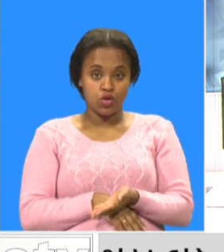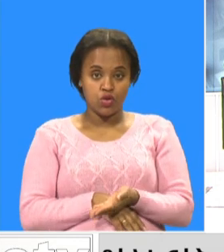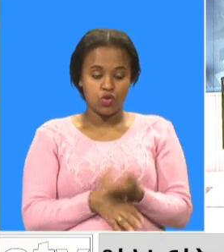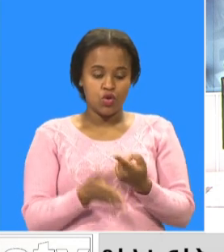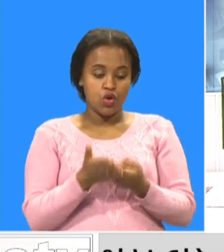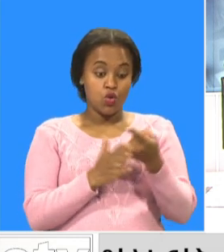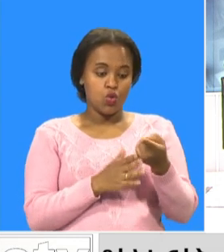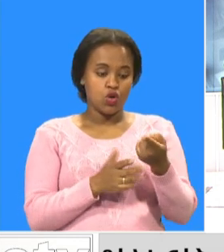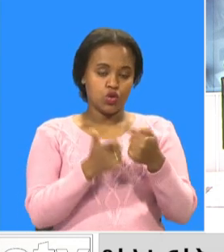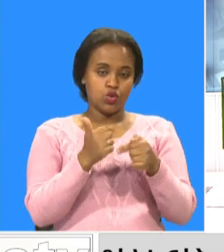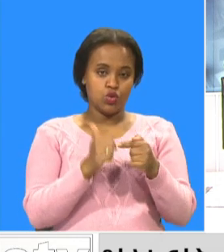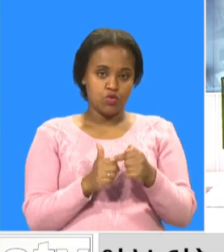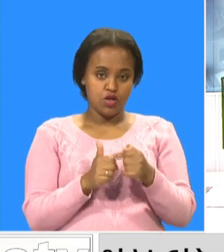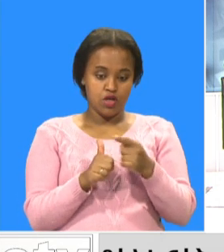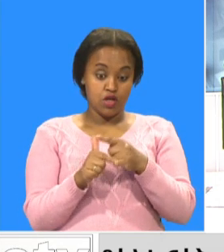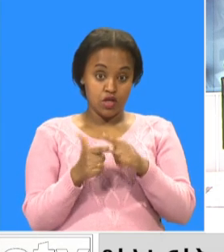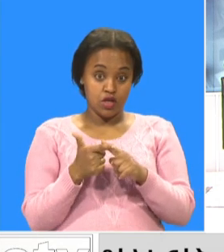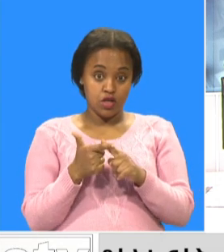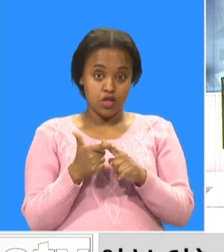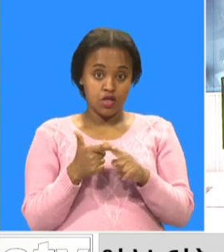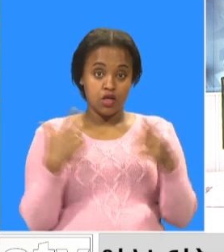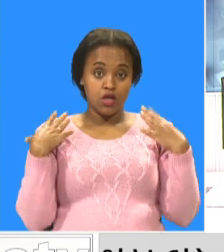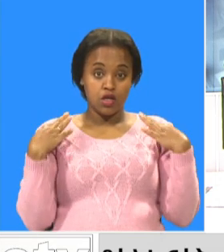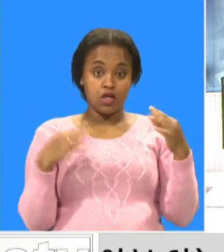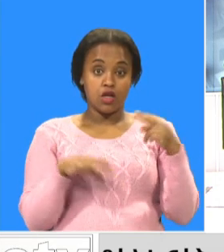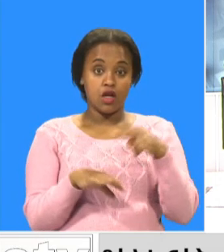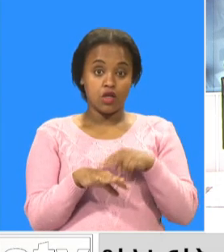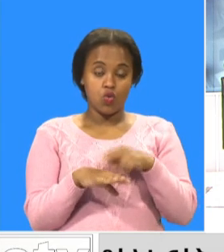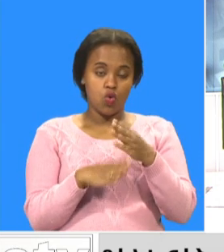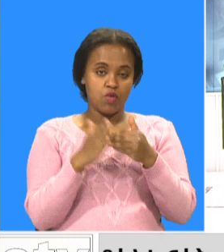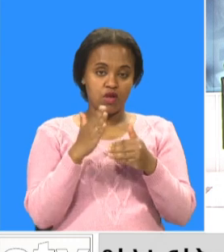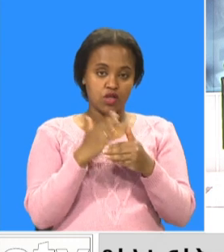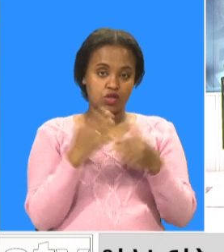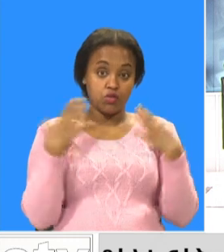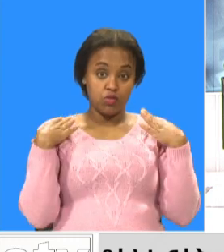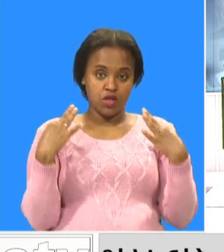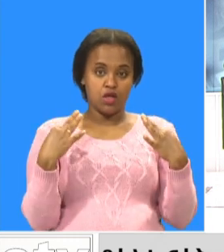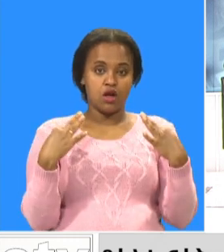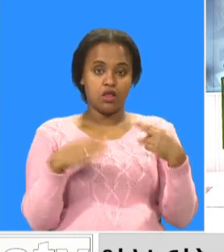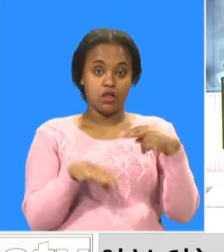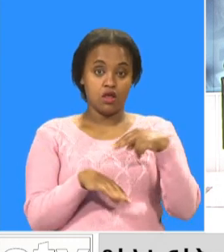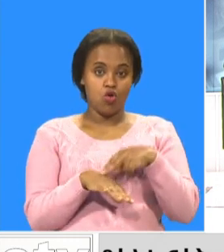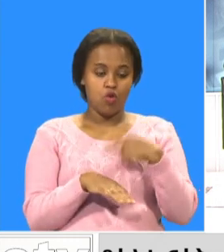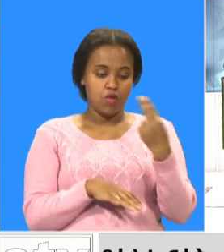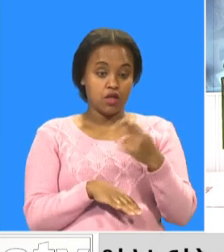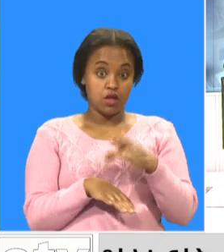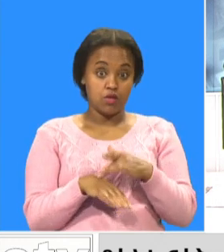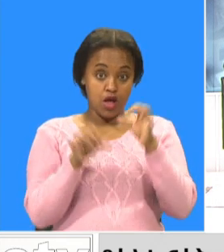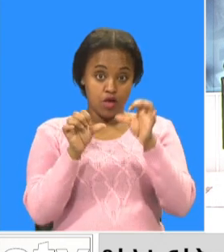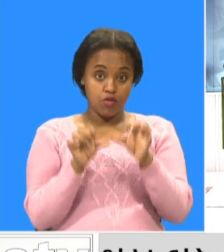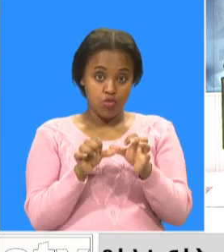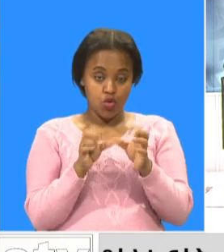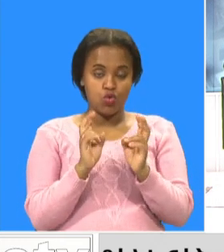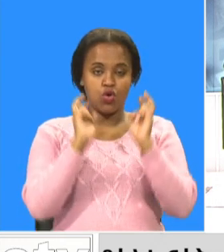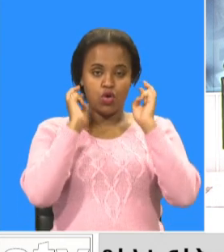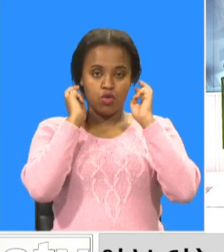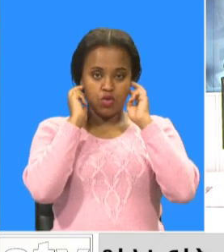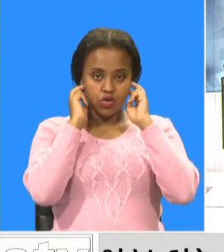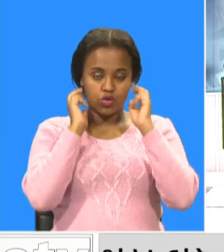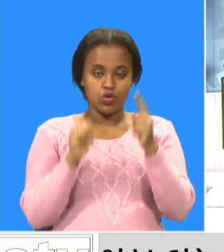እሱን ልመጣል ነው። እንግዲህ በጤና ተቋማት ደረጃ በጤና ባለሙያዎች ጥቅም ላይ የሚውሉ ማስኮች